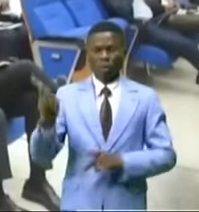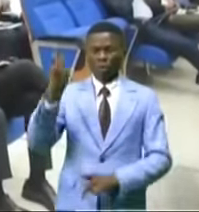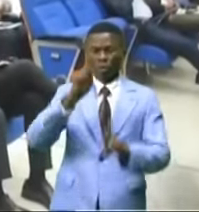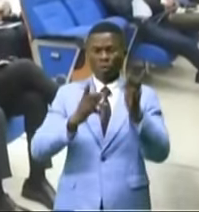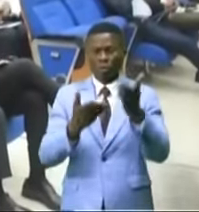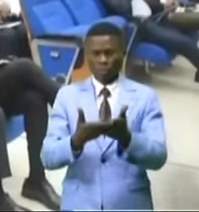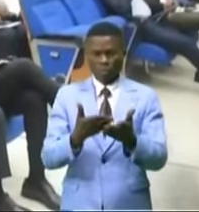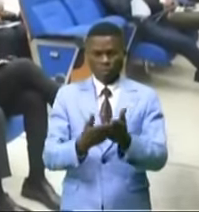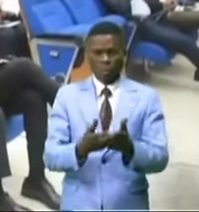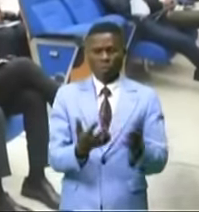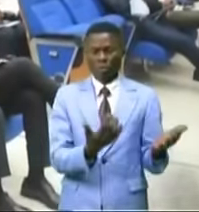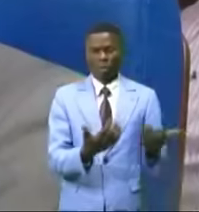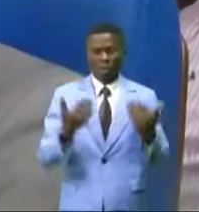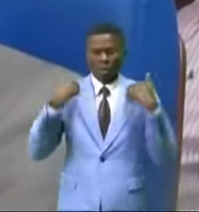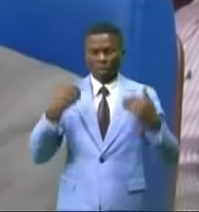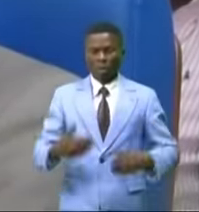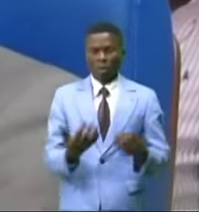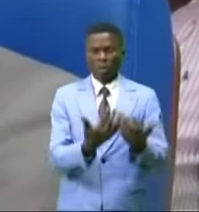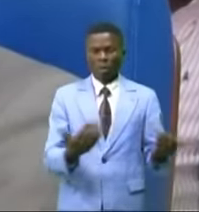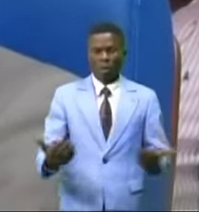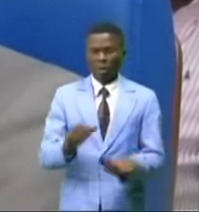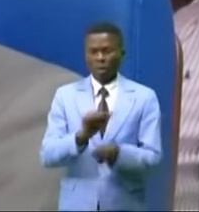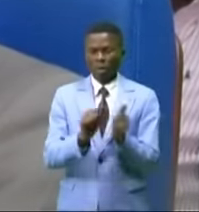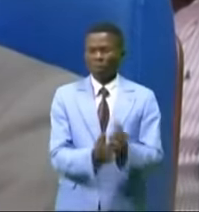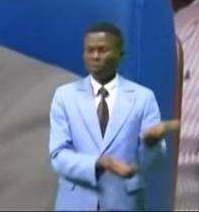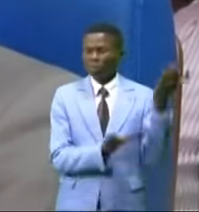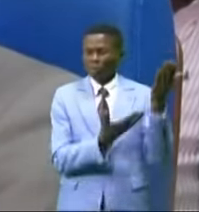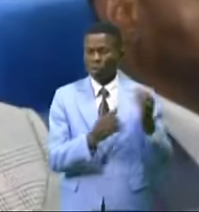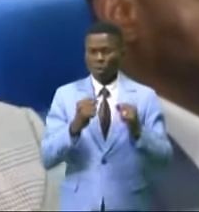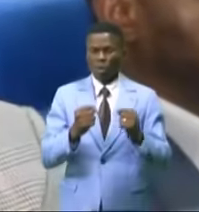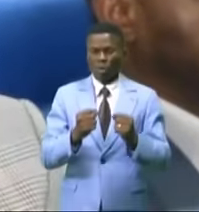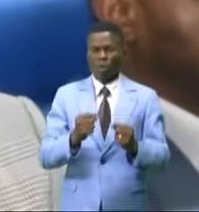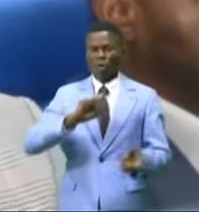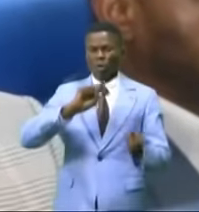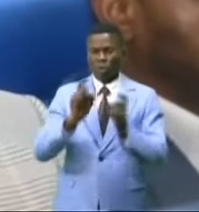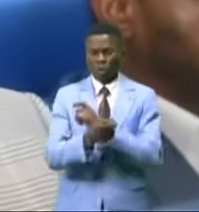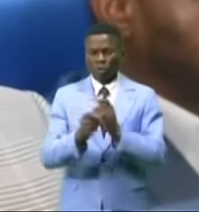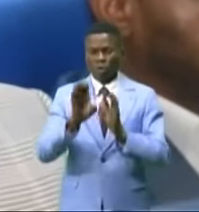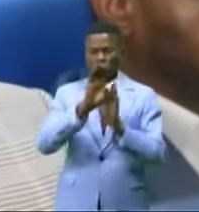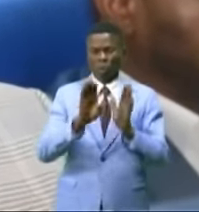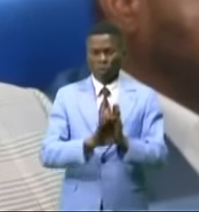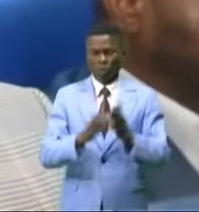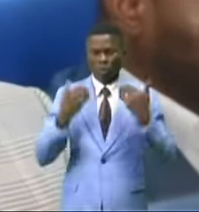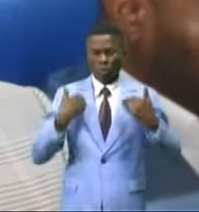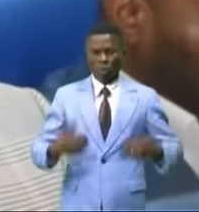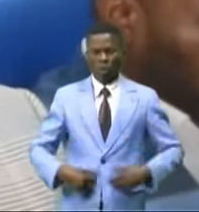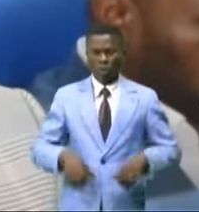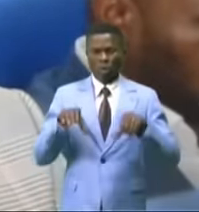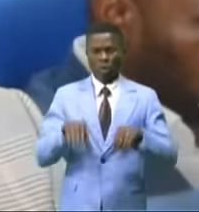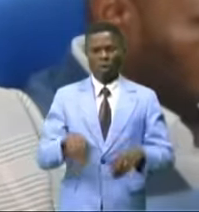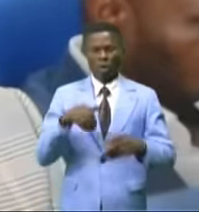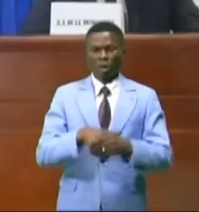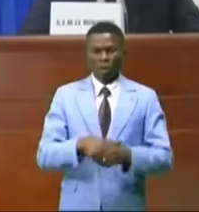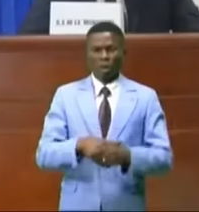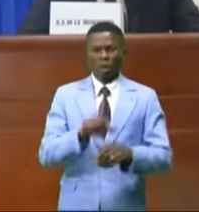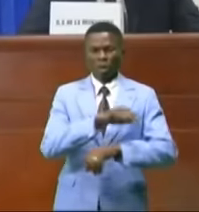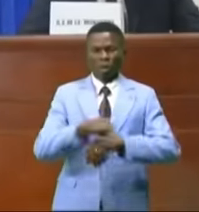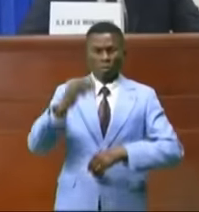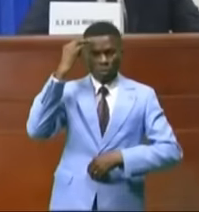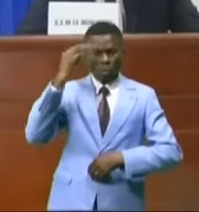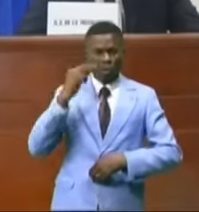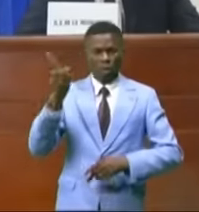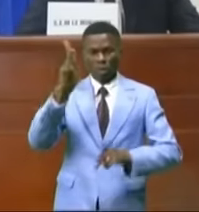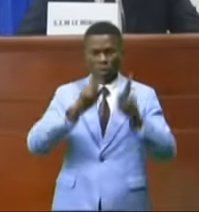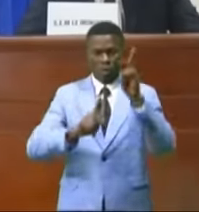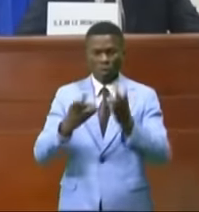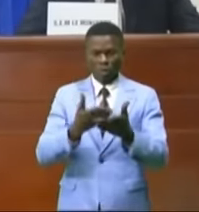santé numérique, un élément clé efficace pour améliorer la santé de Congolais, la RDC, à travers le ministère de la Santé publique,